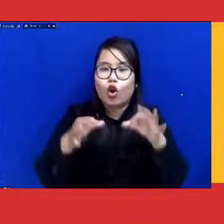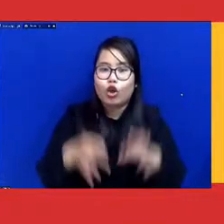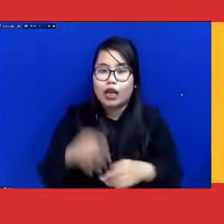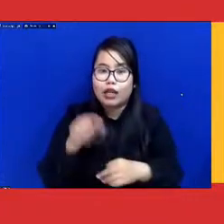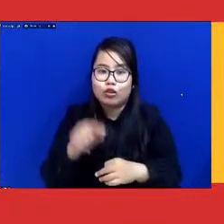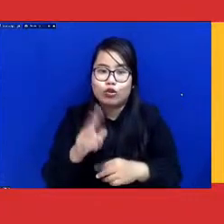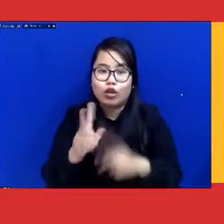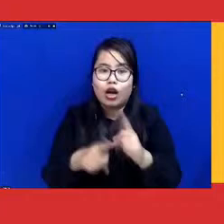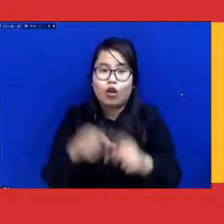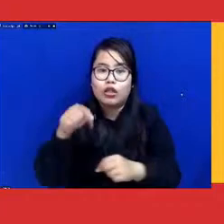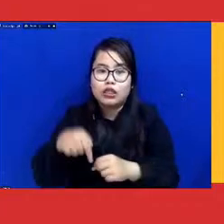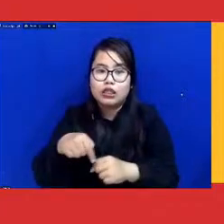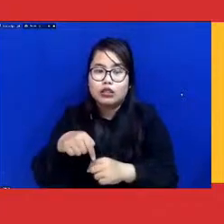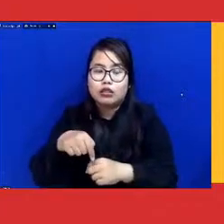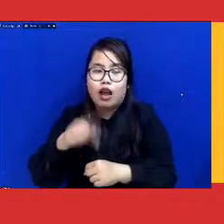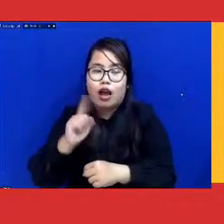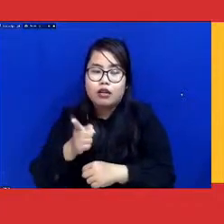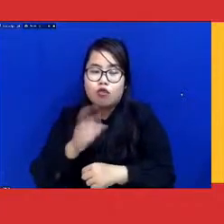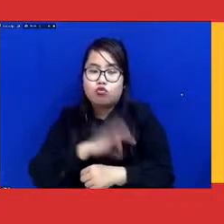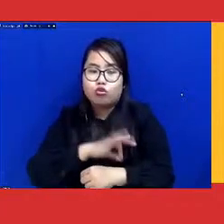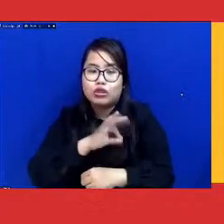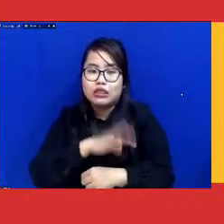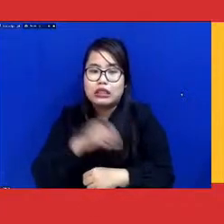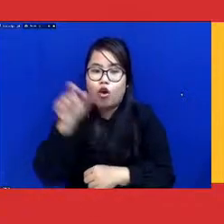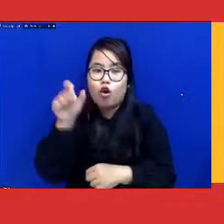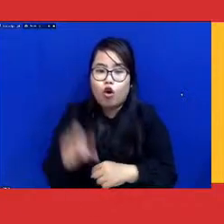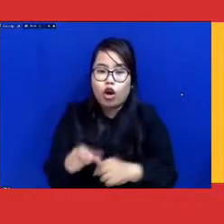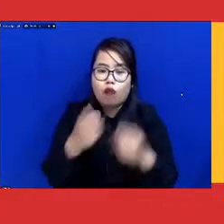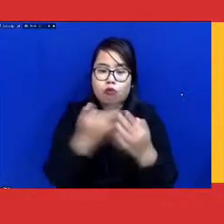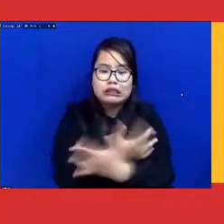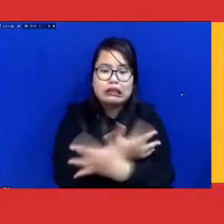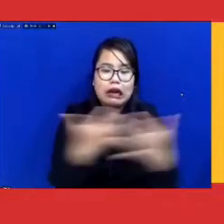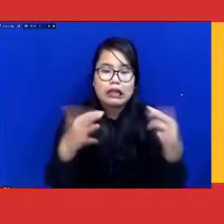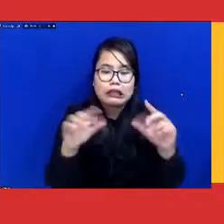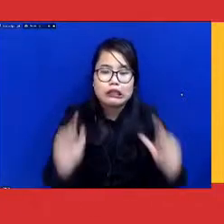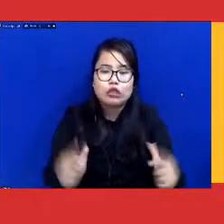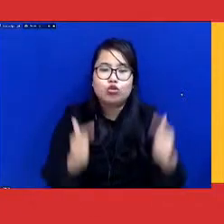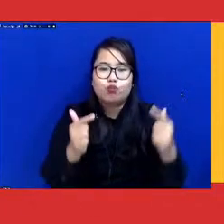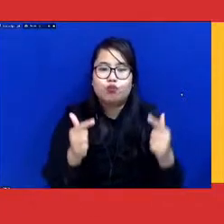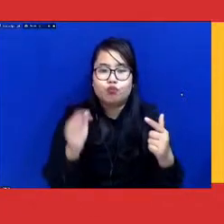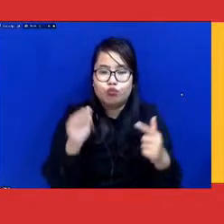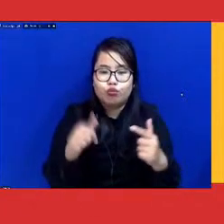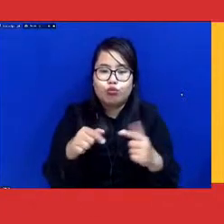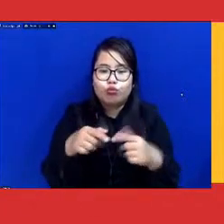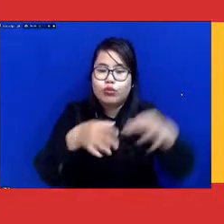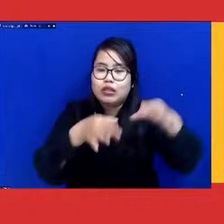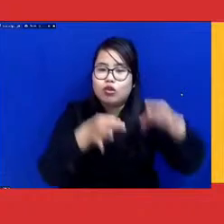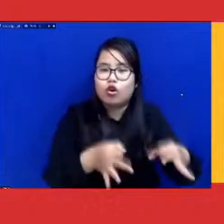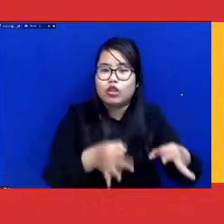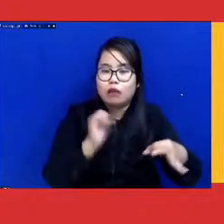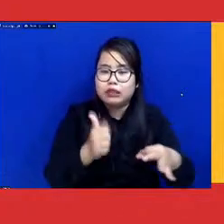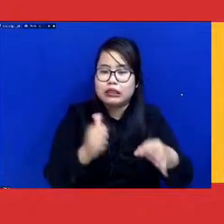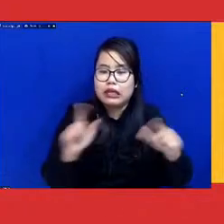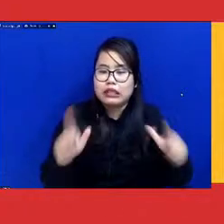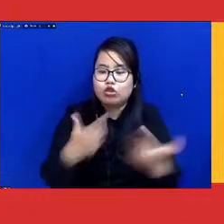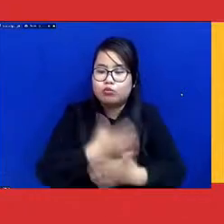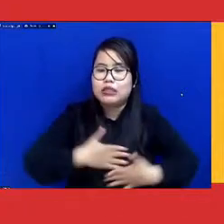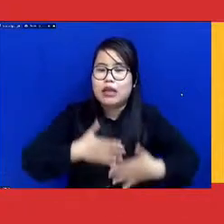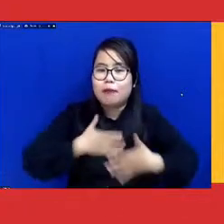sebuah fungsi orang apa masyarakat hidup di sebuah kota itu hidup nyaman.